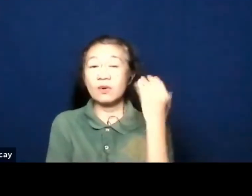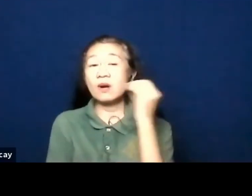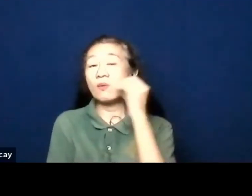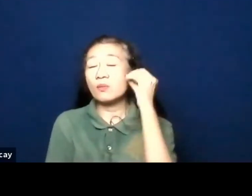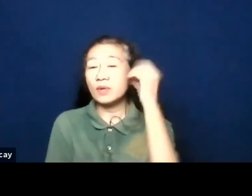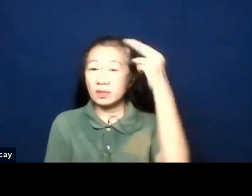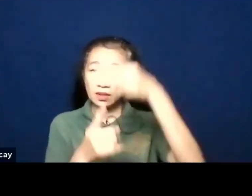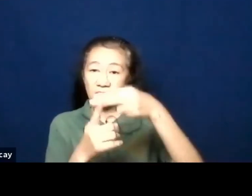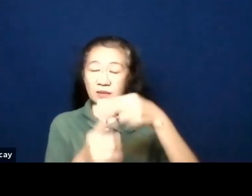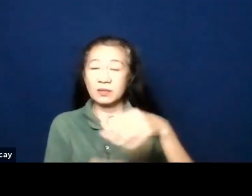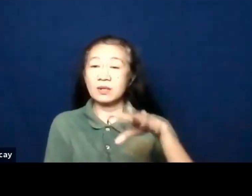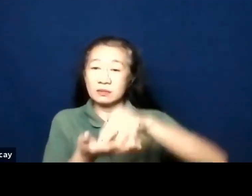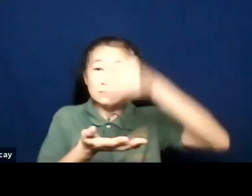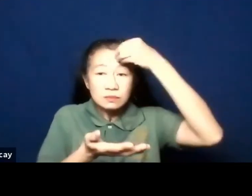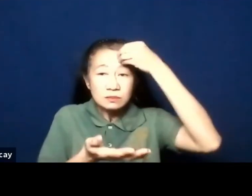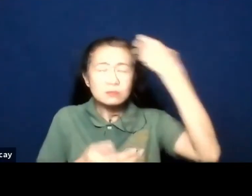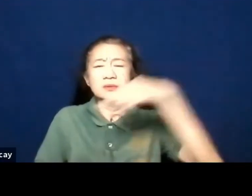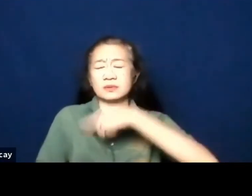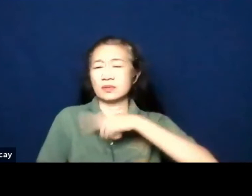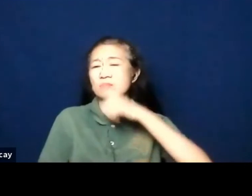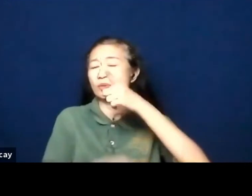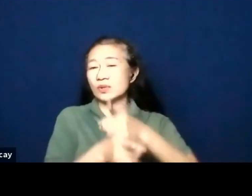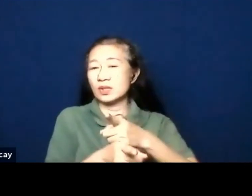hanggang malaman natin talaga at